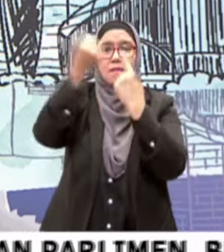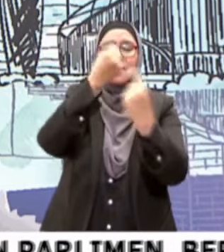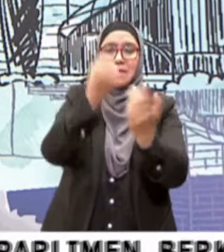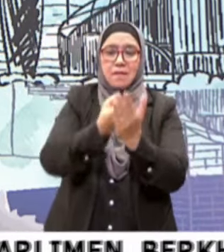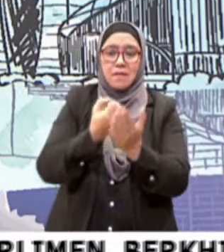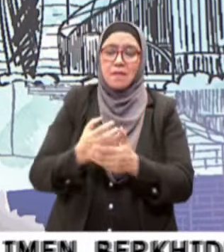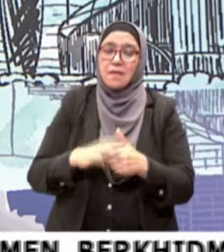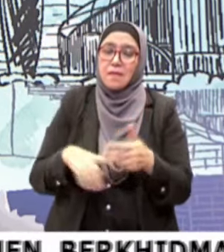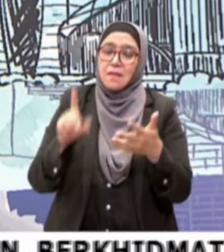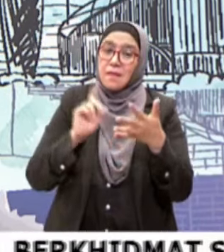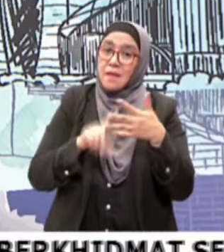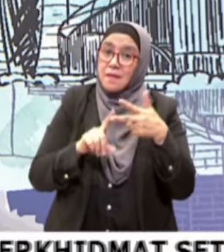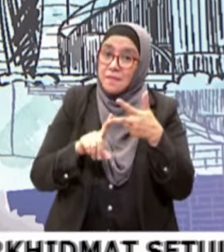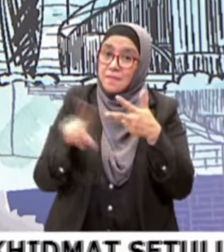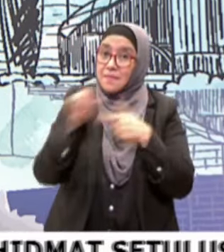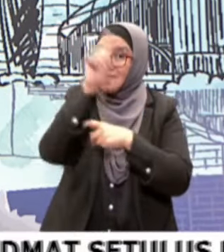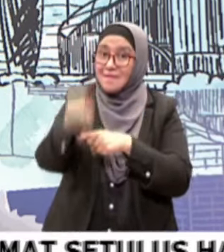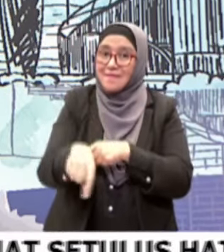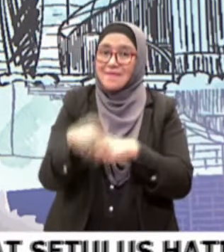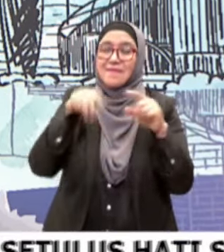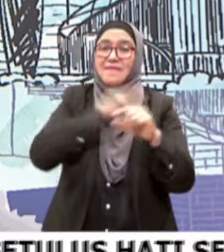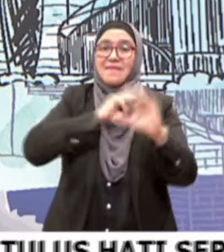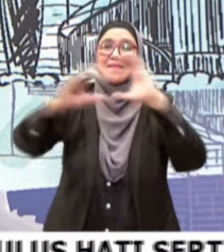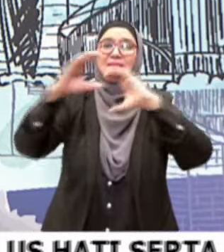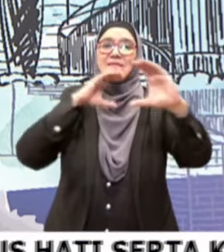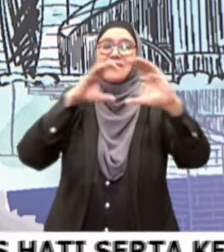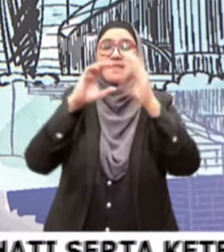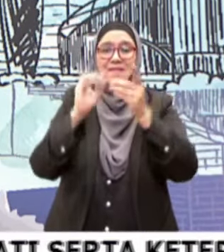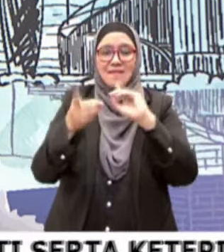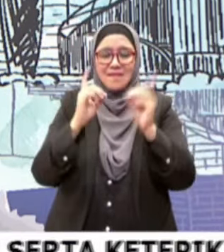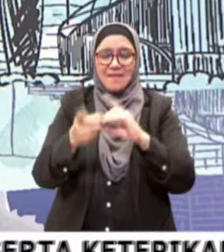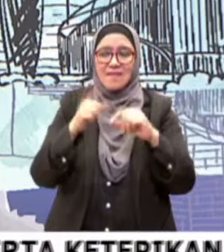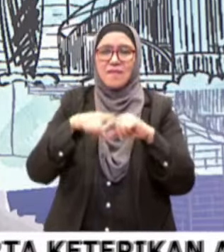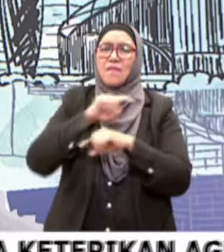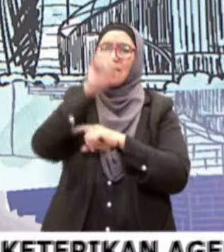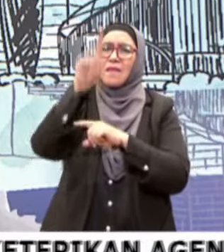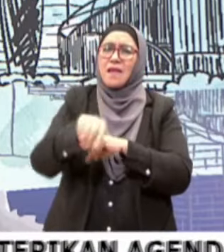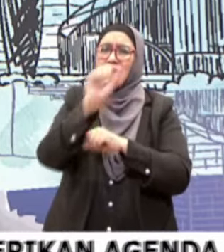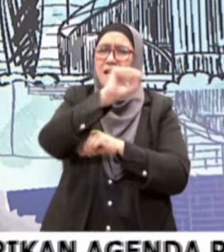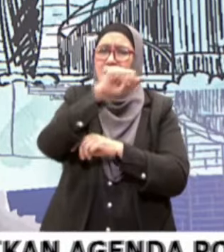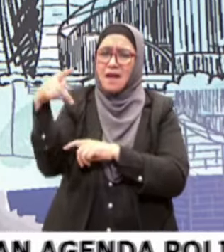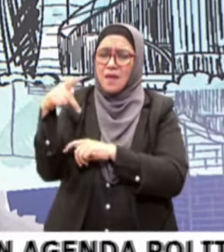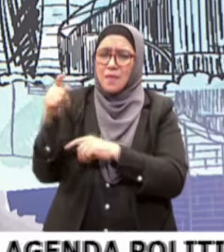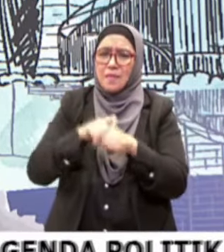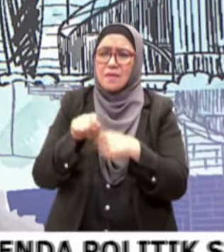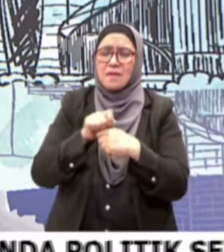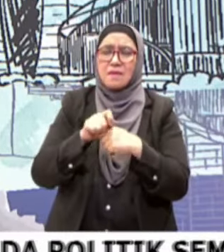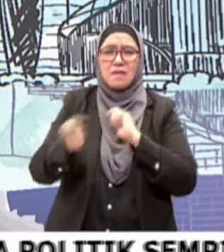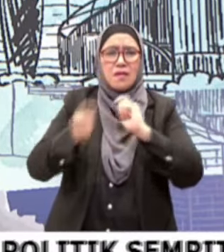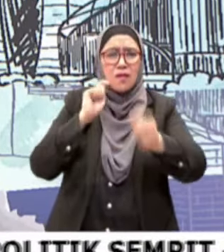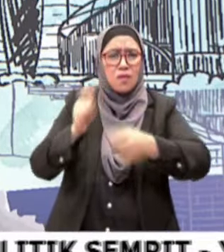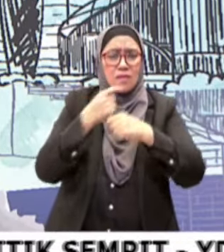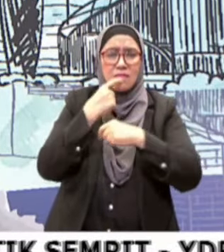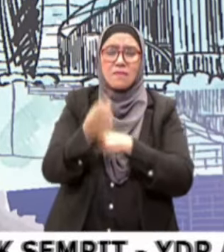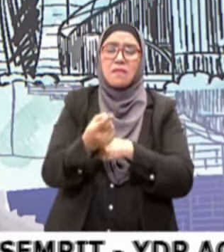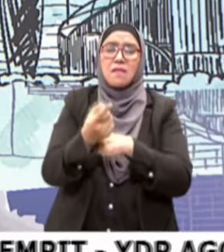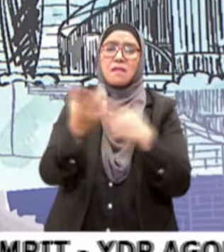komunikasi digital berkenaan dengan aplikasi Tik Tok yang punya ini kebaikan tetapi yang telah